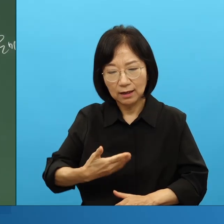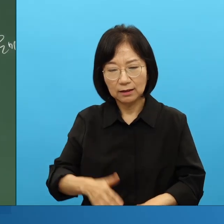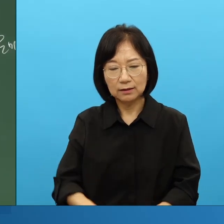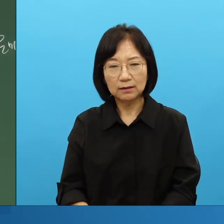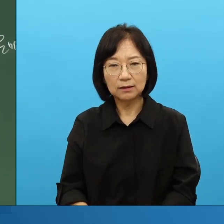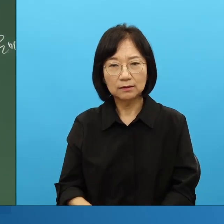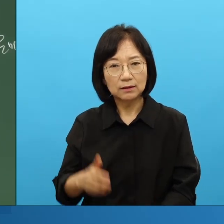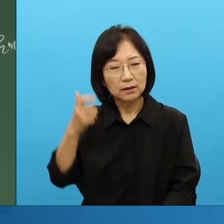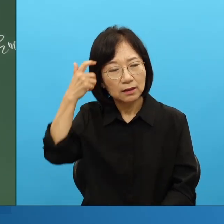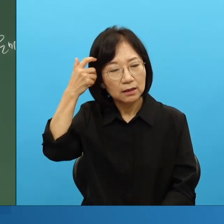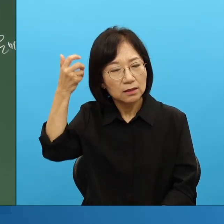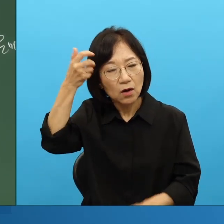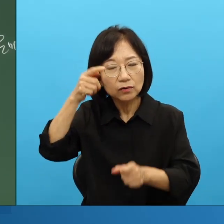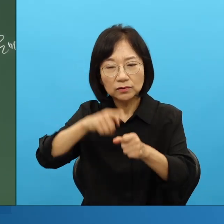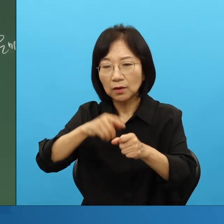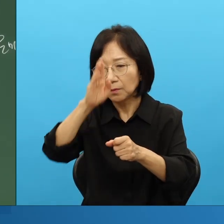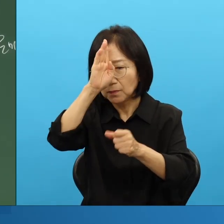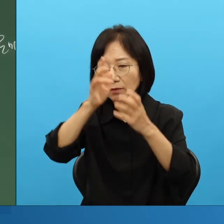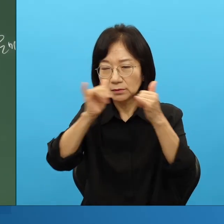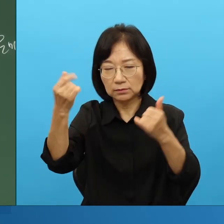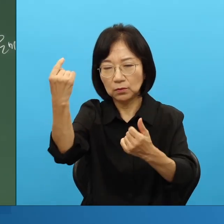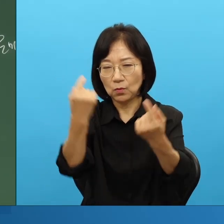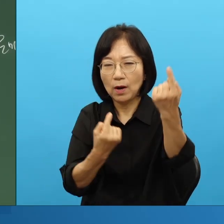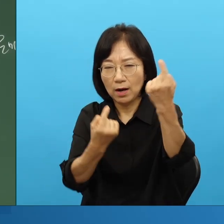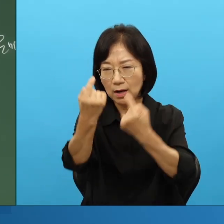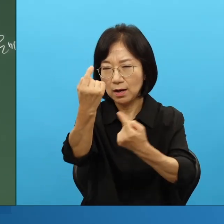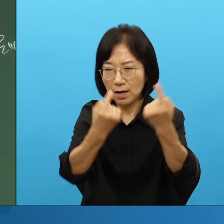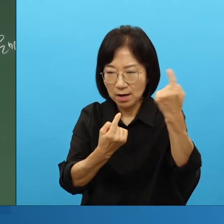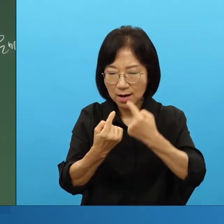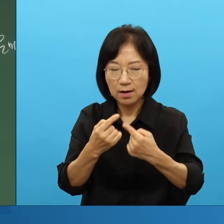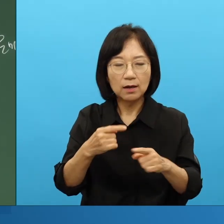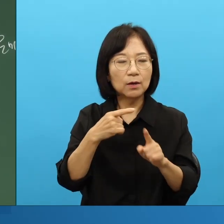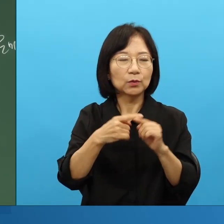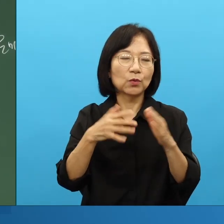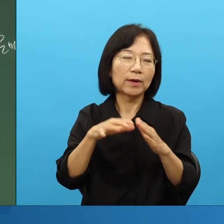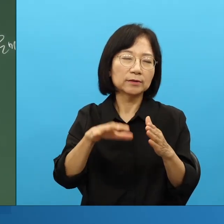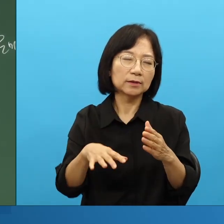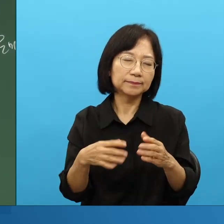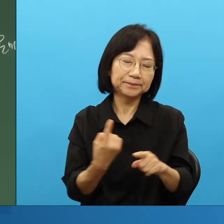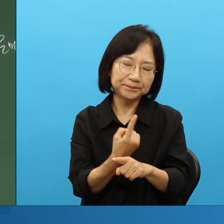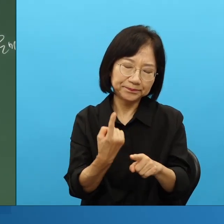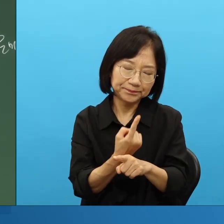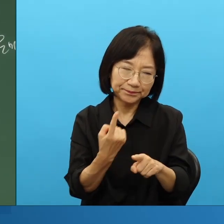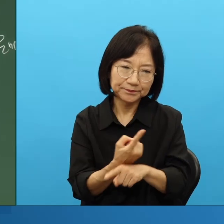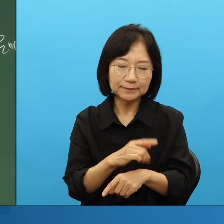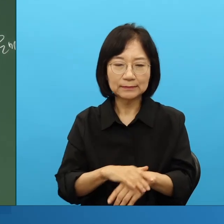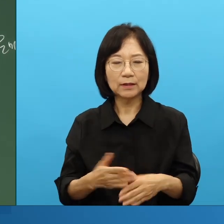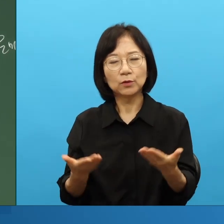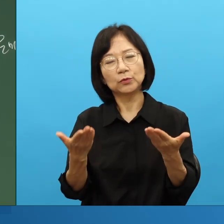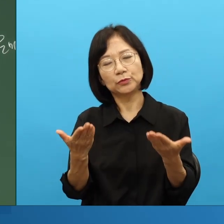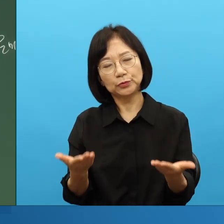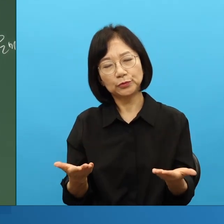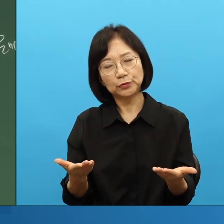와서요. 교회에서 한 시간도 쉬고 진짜 치유받을 곳은 없어요.